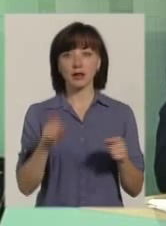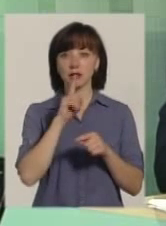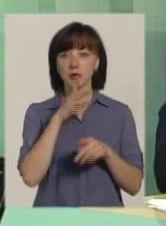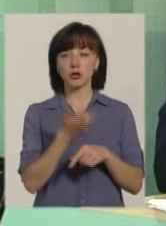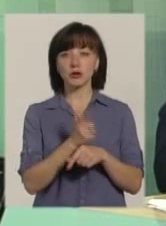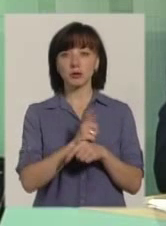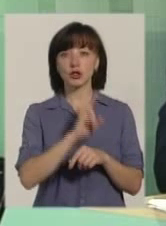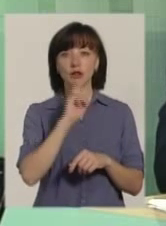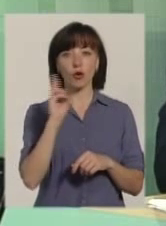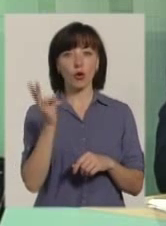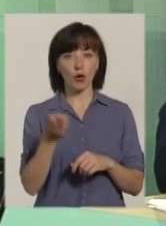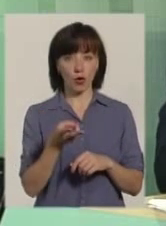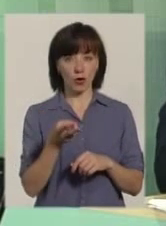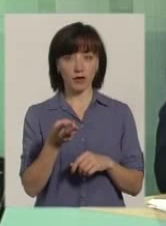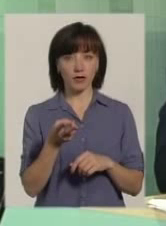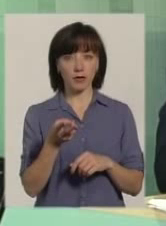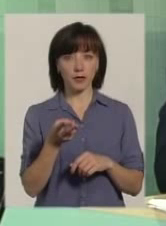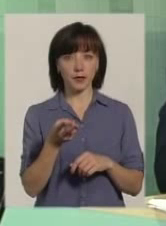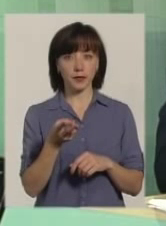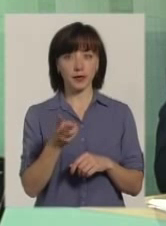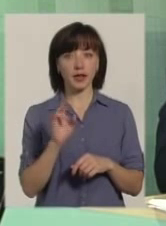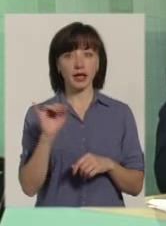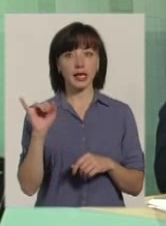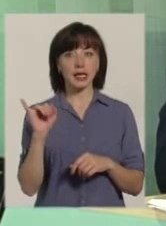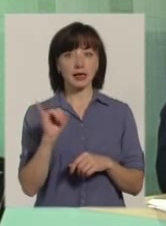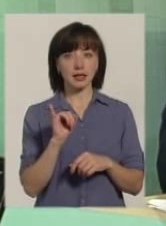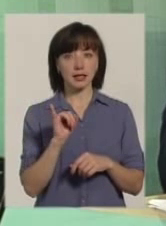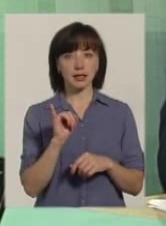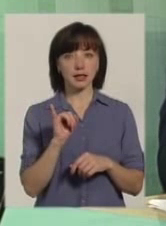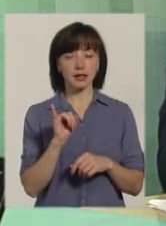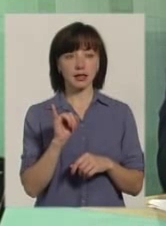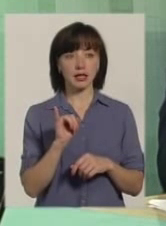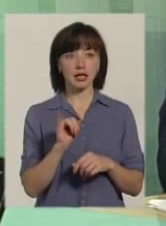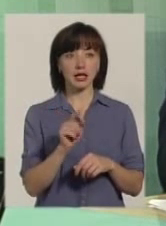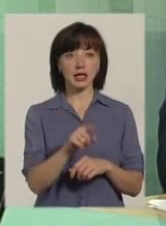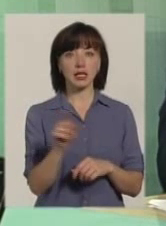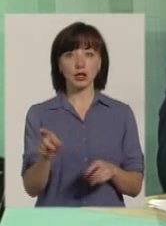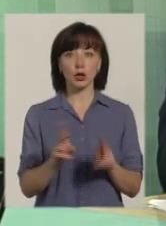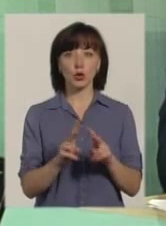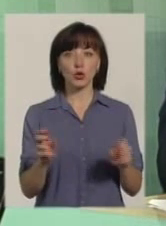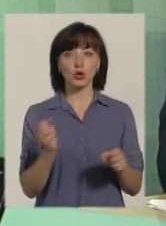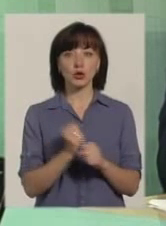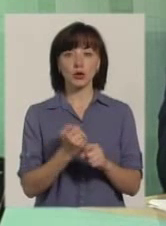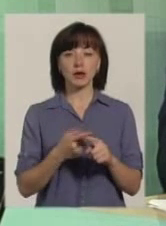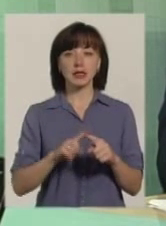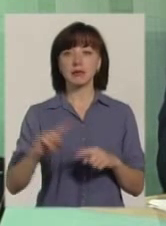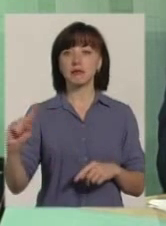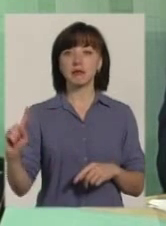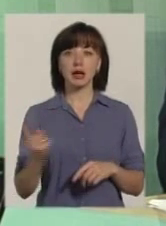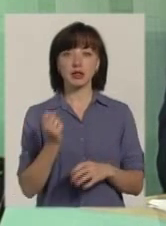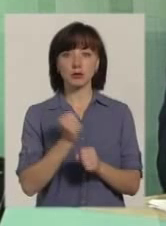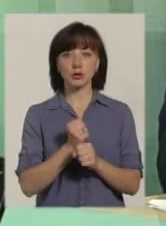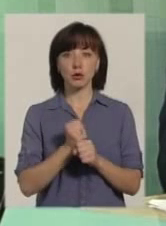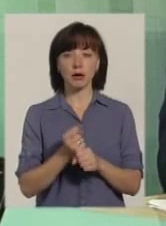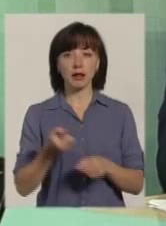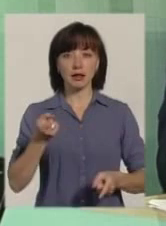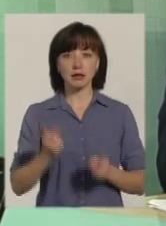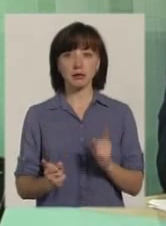більше 2 років. Не буде більше 2 років. І ті, хто зроблять це першими, зроблять це